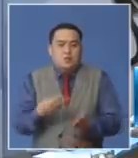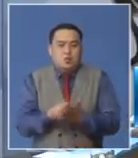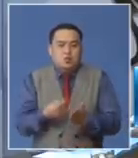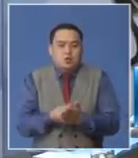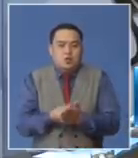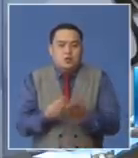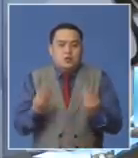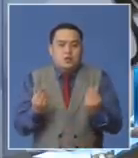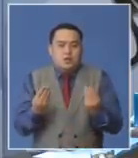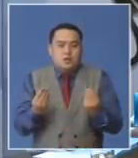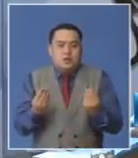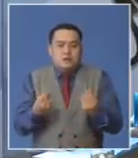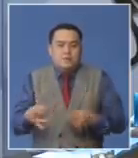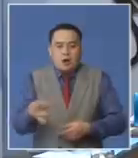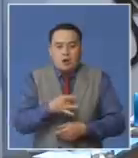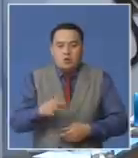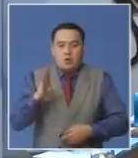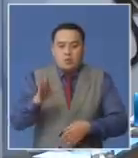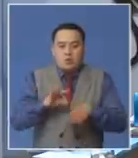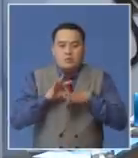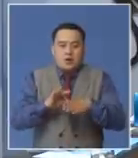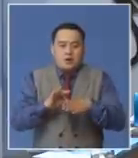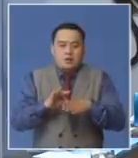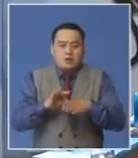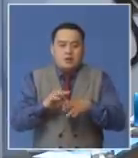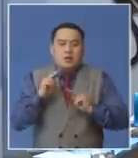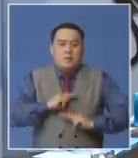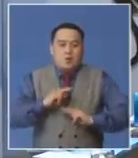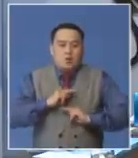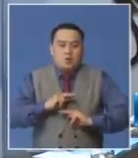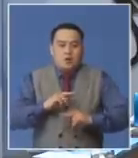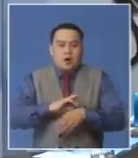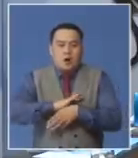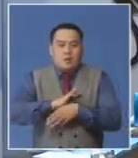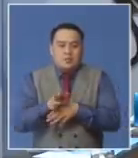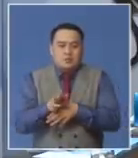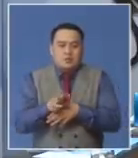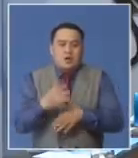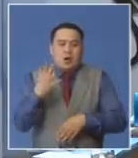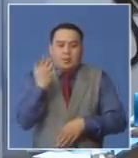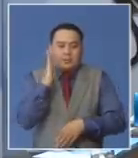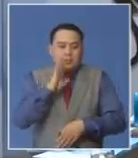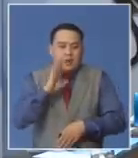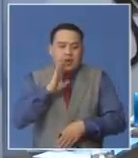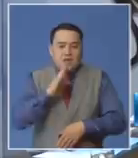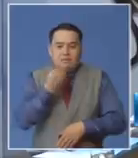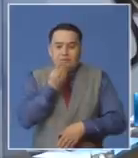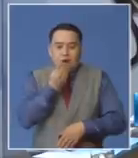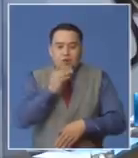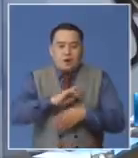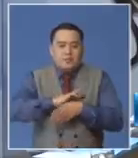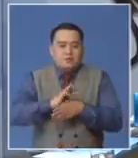средств в районе будет проведена определенная работа по обеспечению питьевым качественным питьевом